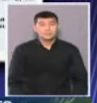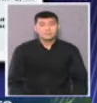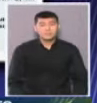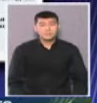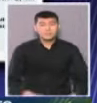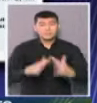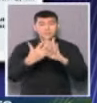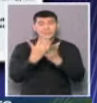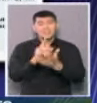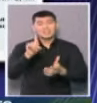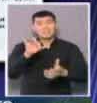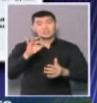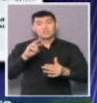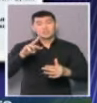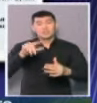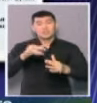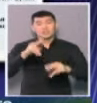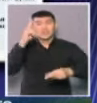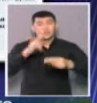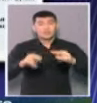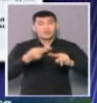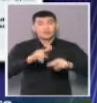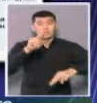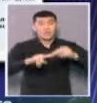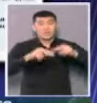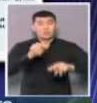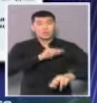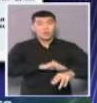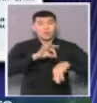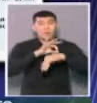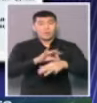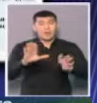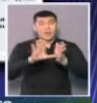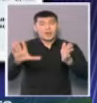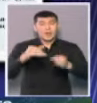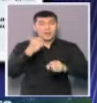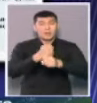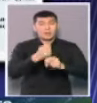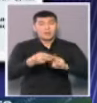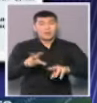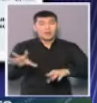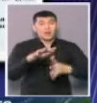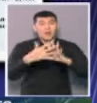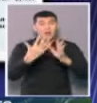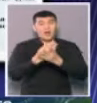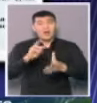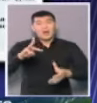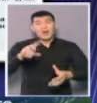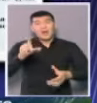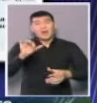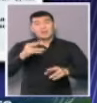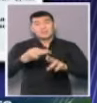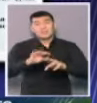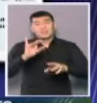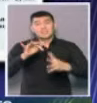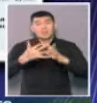В селах Зениден, Тушукудук, Туман завершены строительные работы по проведению электросетей, а в селах Хамита Ергалиева и Сатай